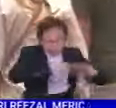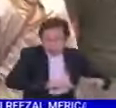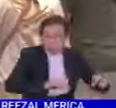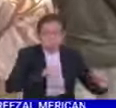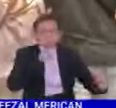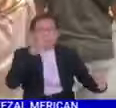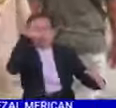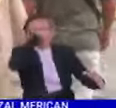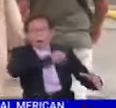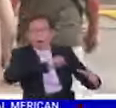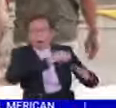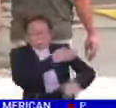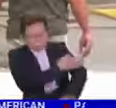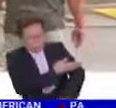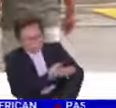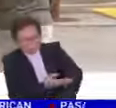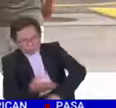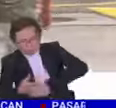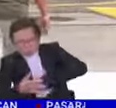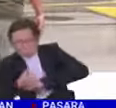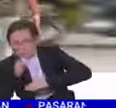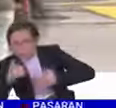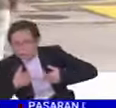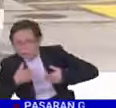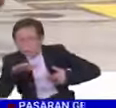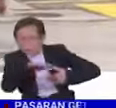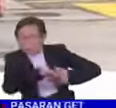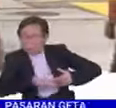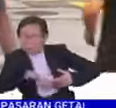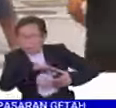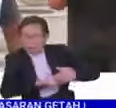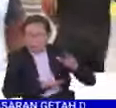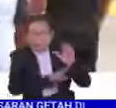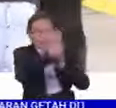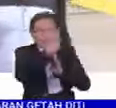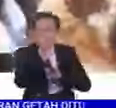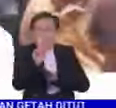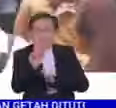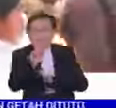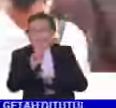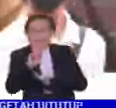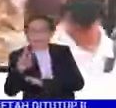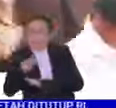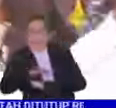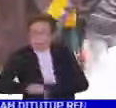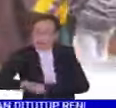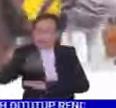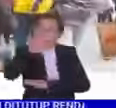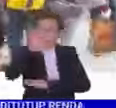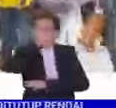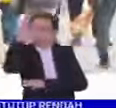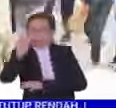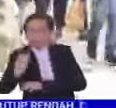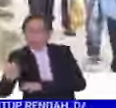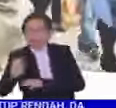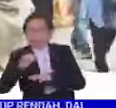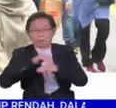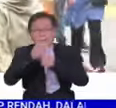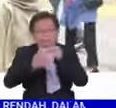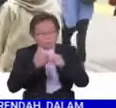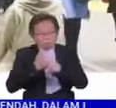sebarang kemelesetan teknikal selain turut menganggarkan kadar pertumbuhan KDNK sekitar 5% tahun ke